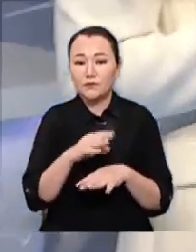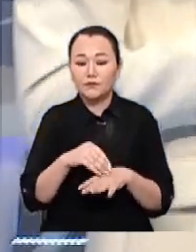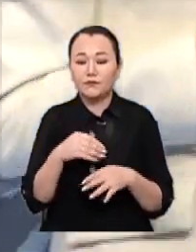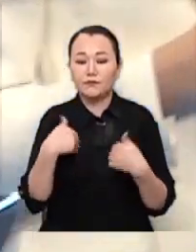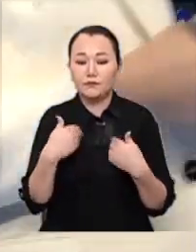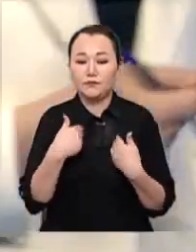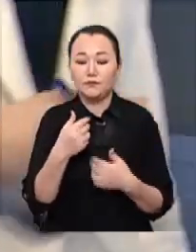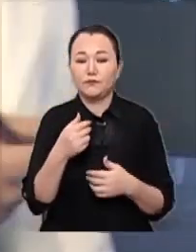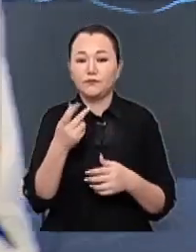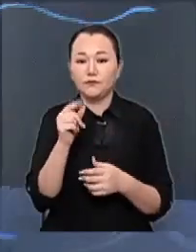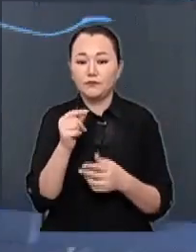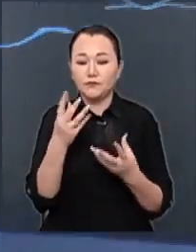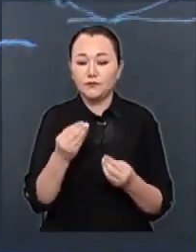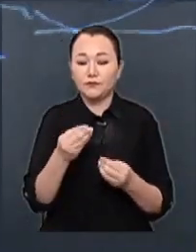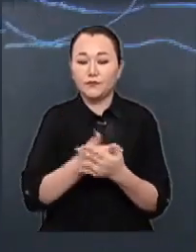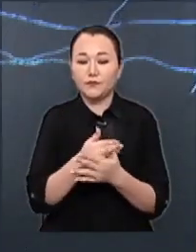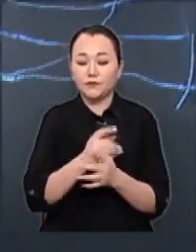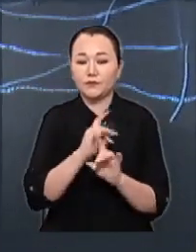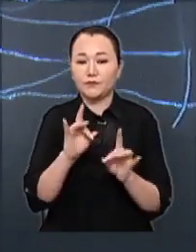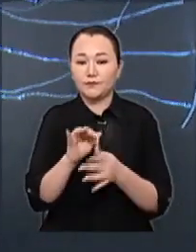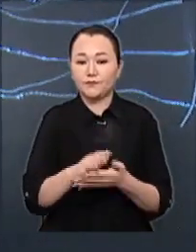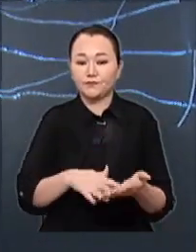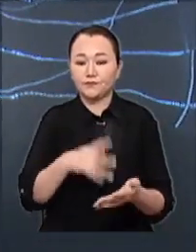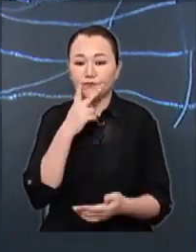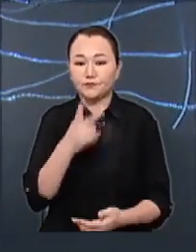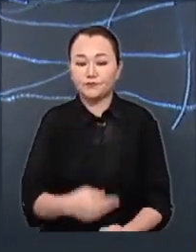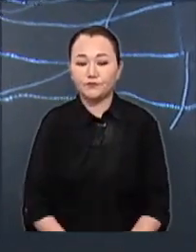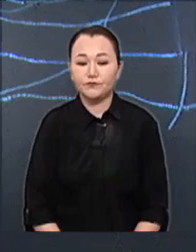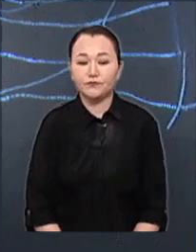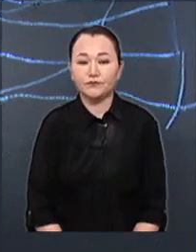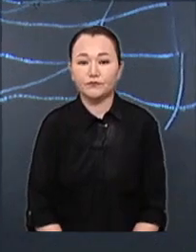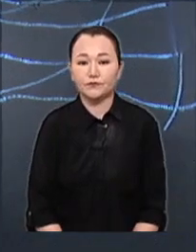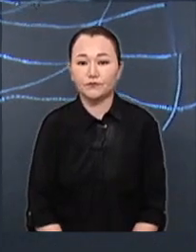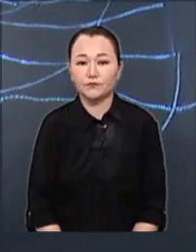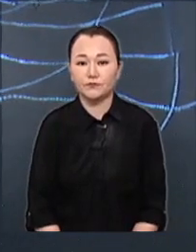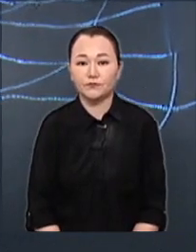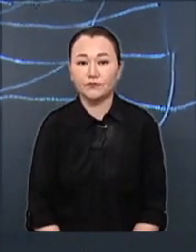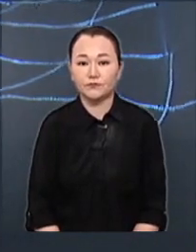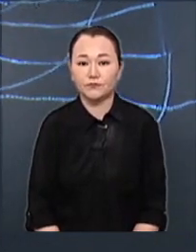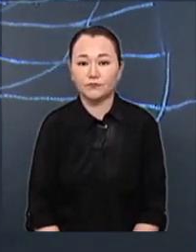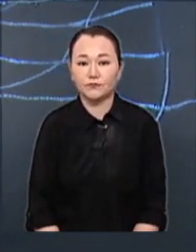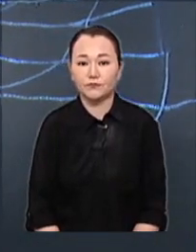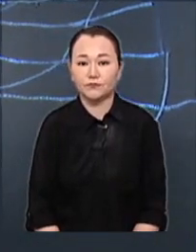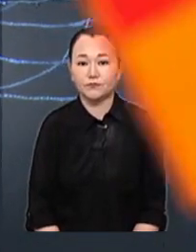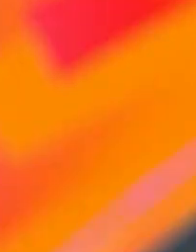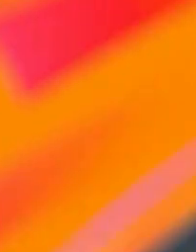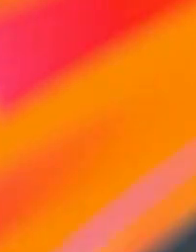Кешарак дүйшөмбүгө келип түшкөн акпараттар элемент таныстырууда ары карай жалгастырабыз. Азыр көрөтүндөрүңүз.